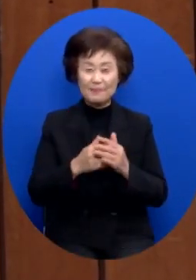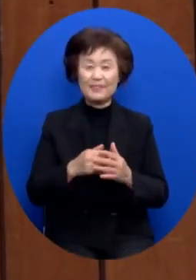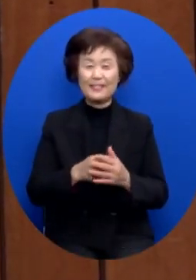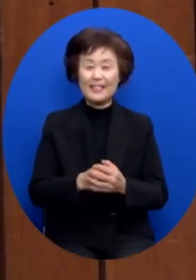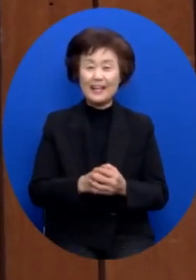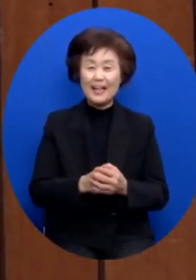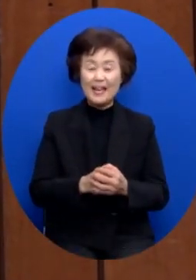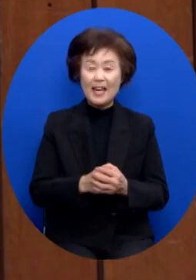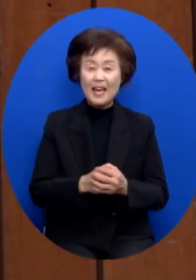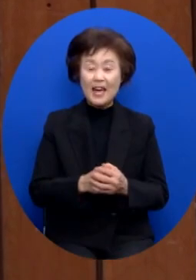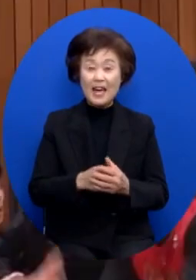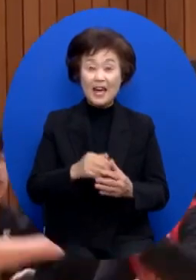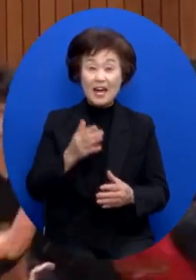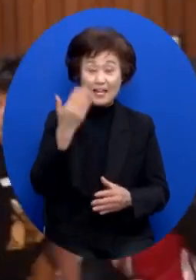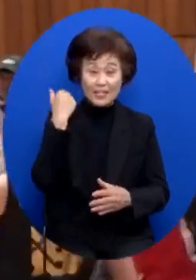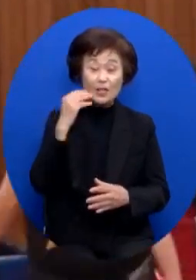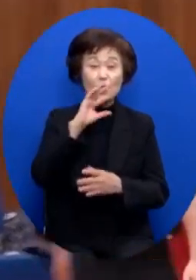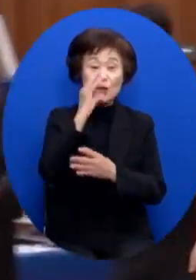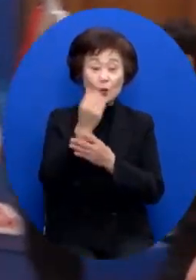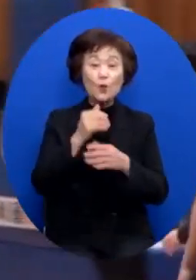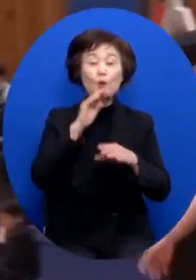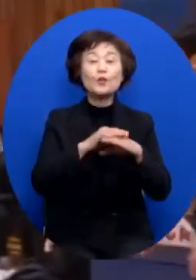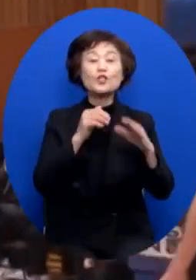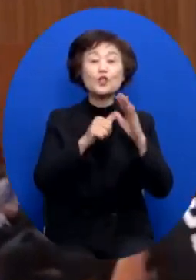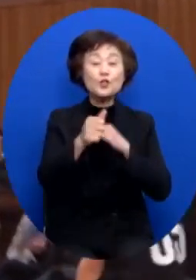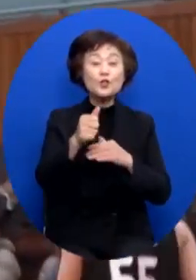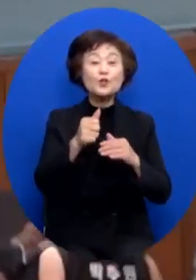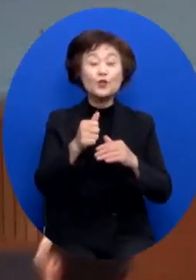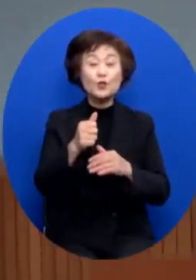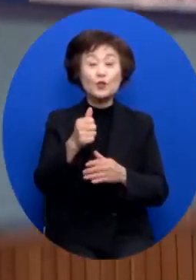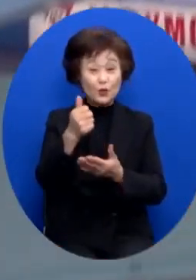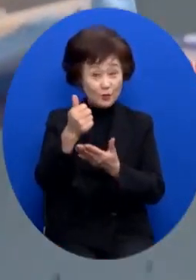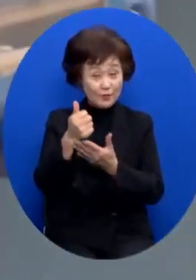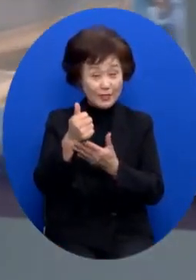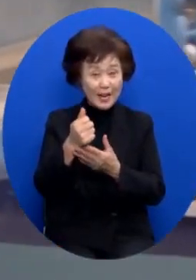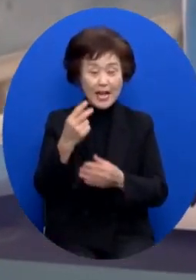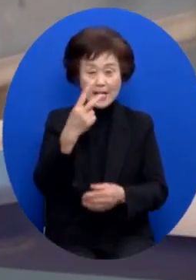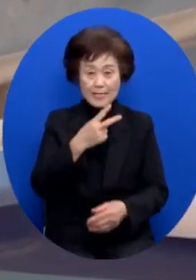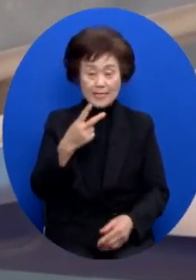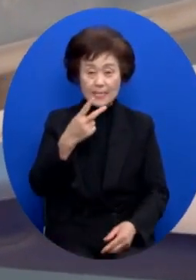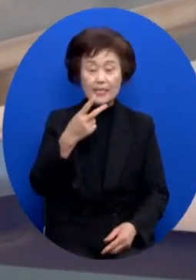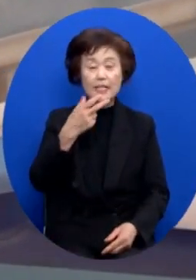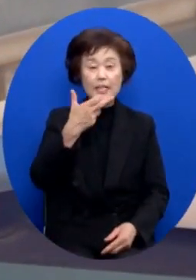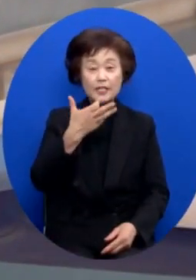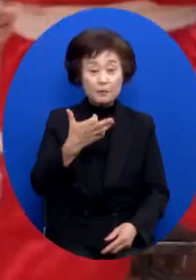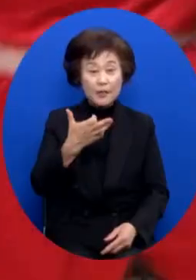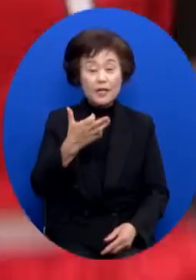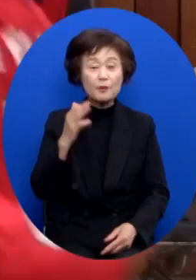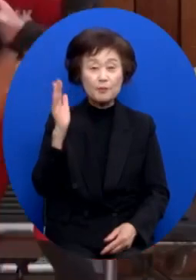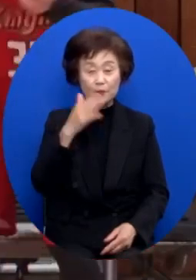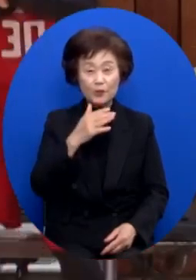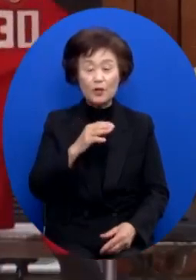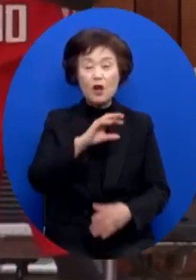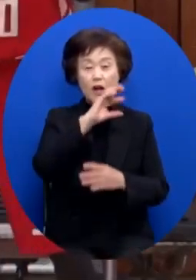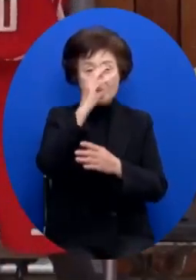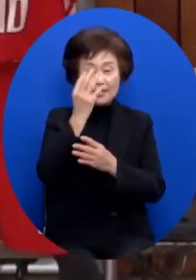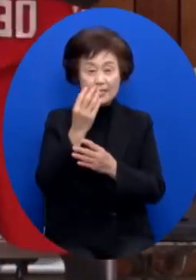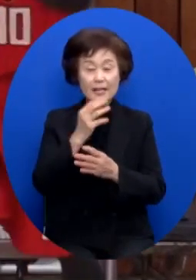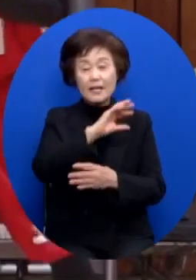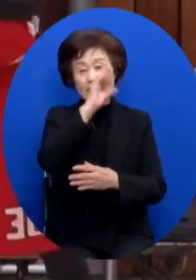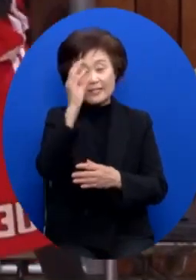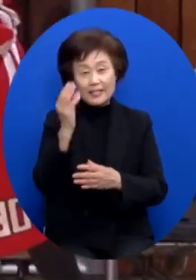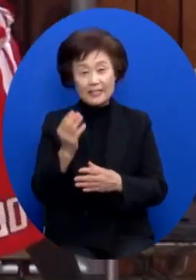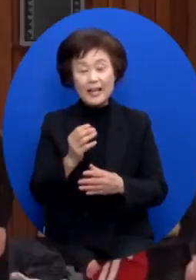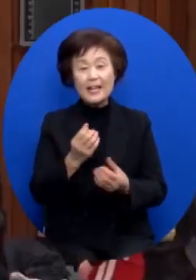프로농구 선수출신인 jbj 이항범 대표가 지난 2018년부터 기쁨과 의를 나누기 위해